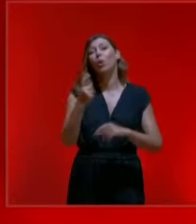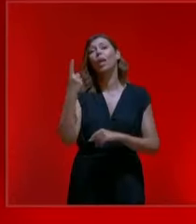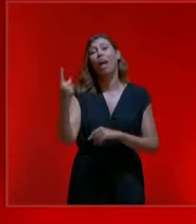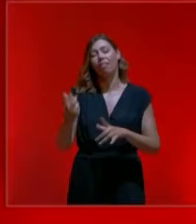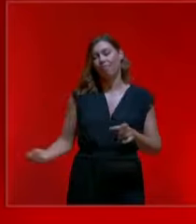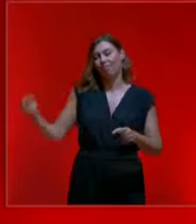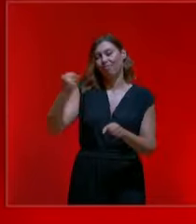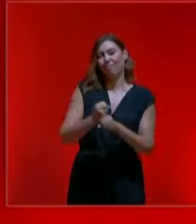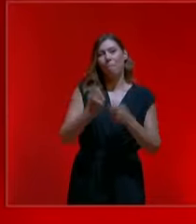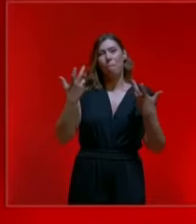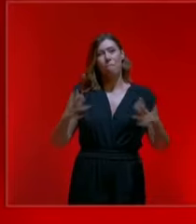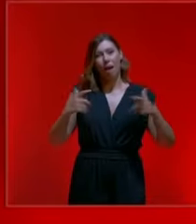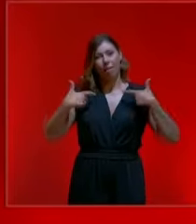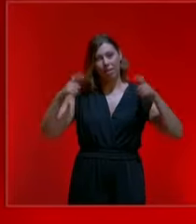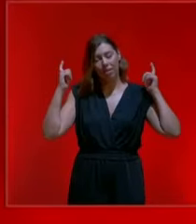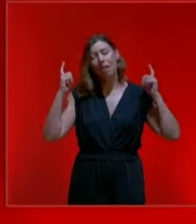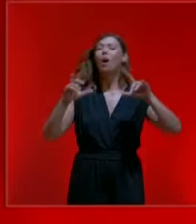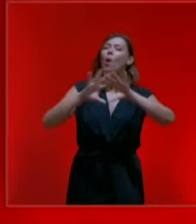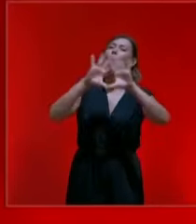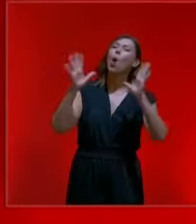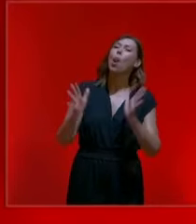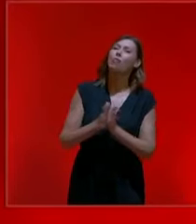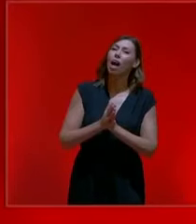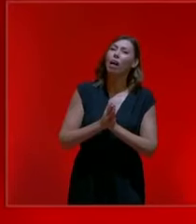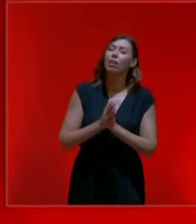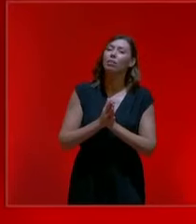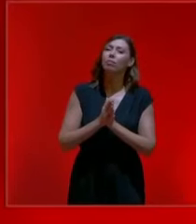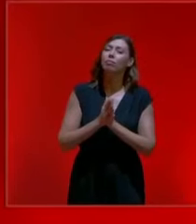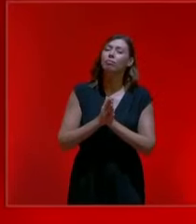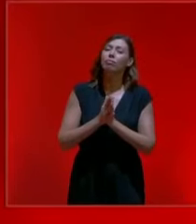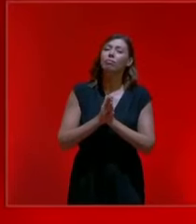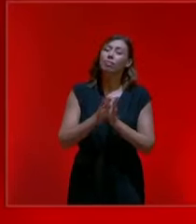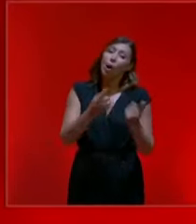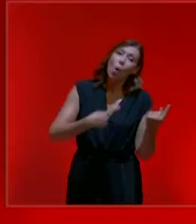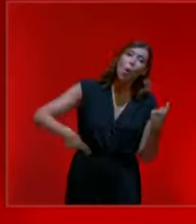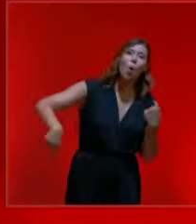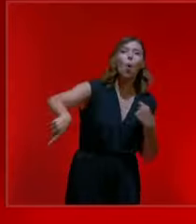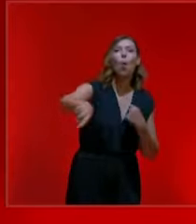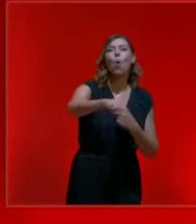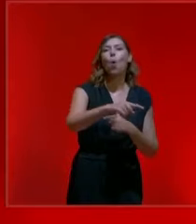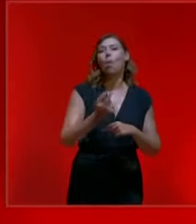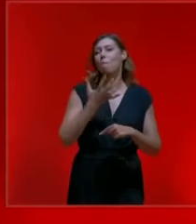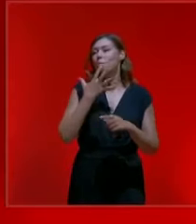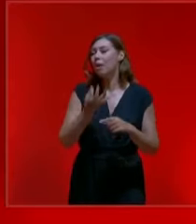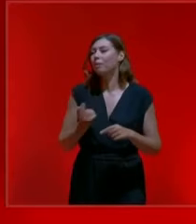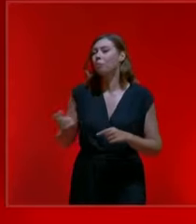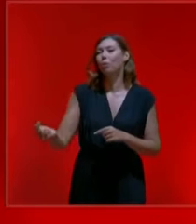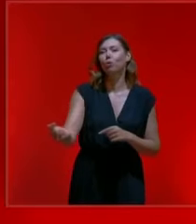Αυτές οι κληρονομιές είναι κτήμα όλων. Δεν είναι κτήμα του καθενός